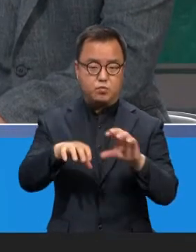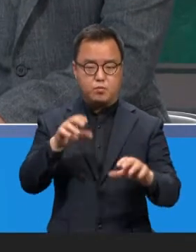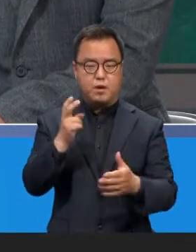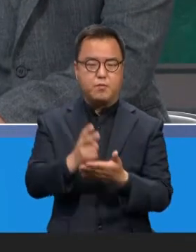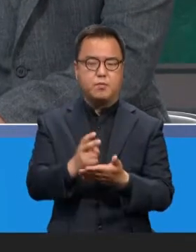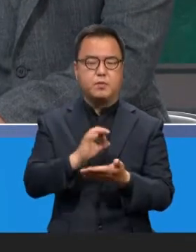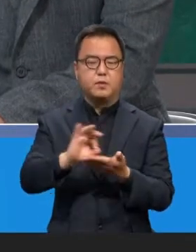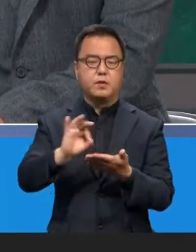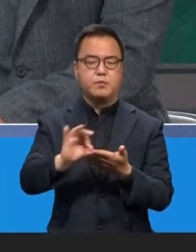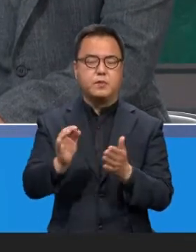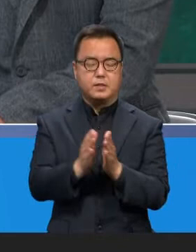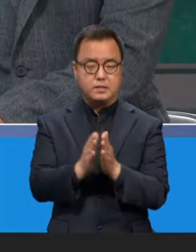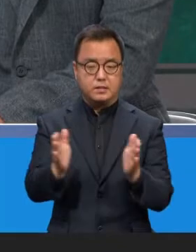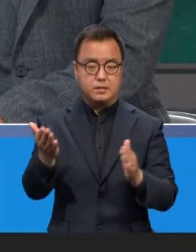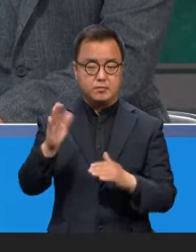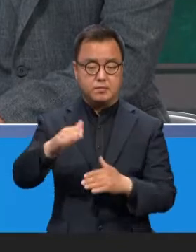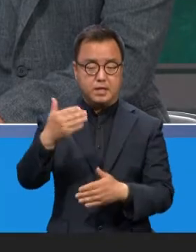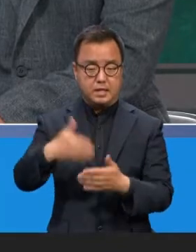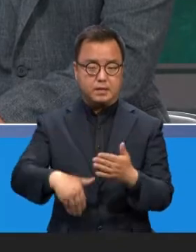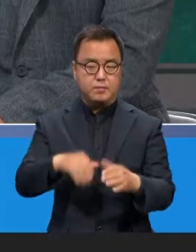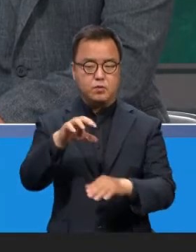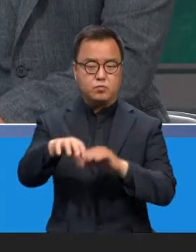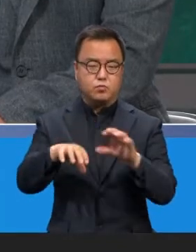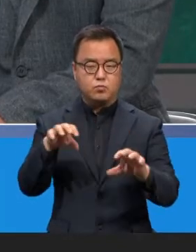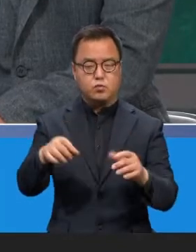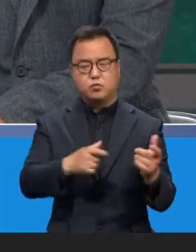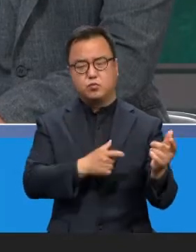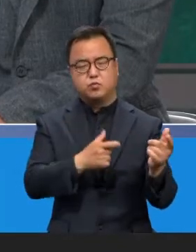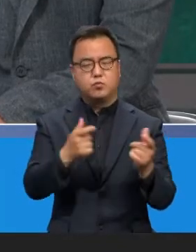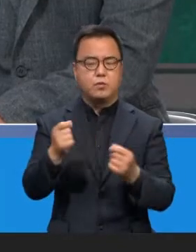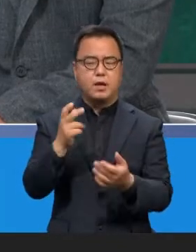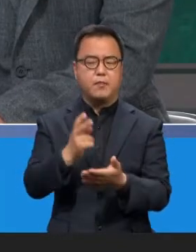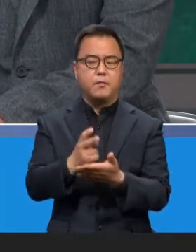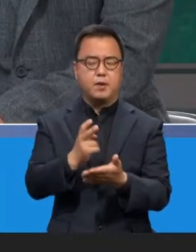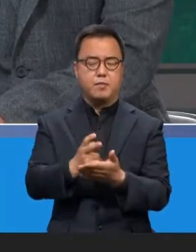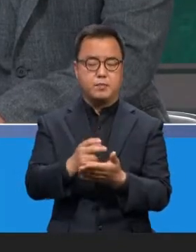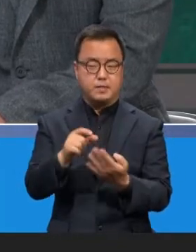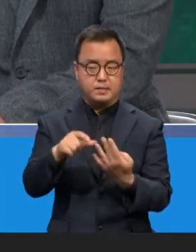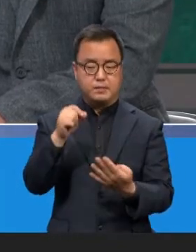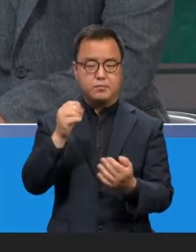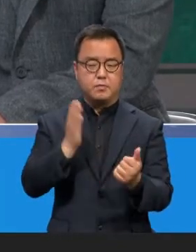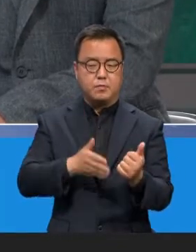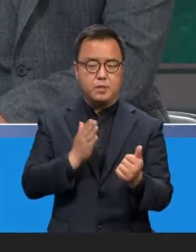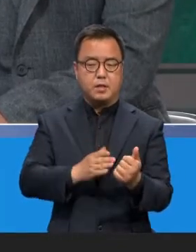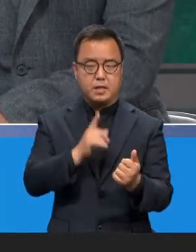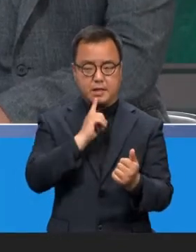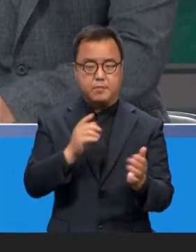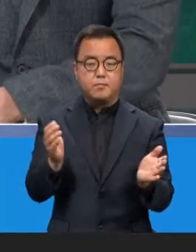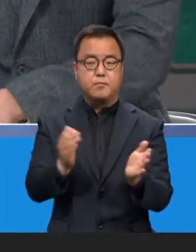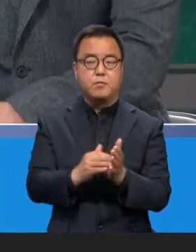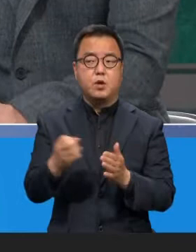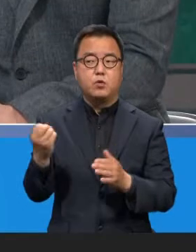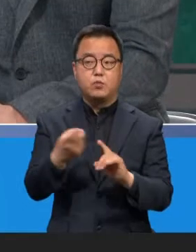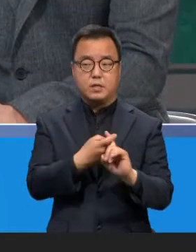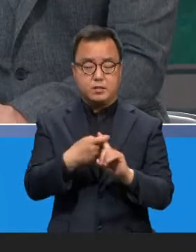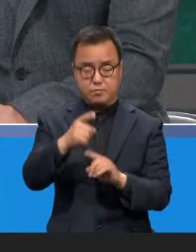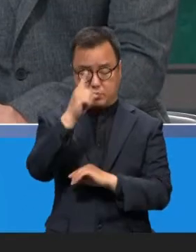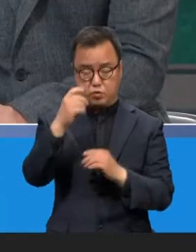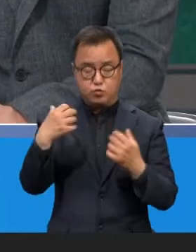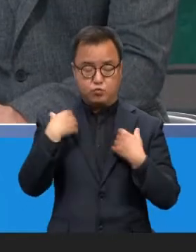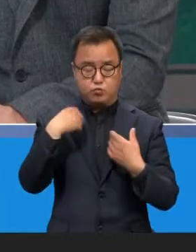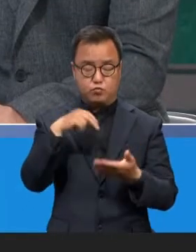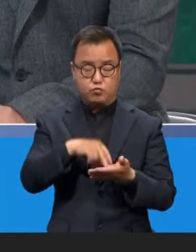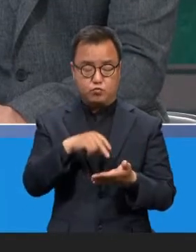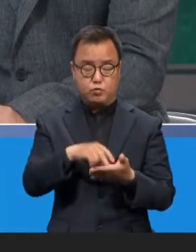바이든 대통령은 나머지 주술 또 이 법을 도입하라 고 채 택하라 고 촉구했고 요 연방 정부 차원에서도 각